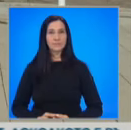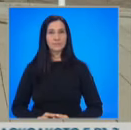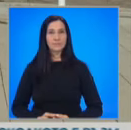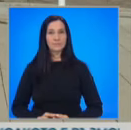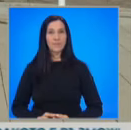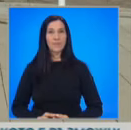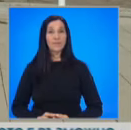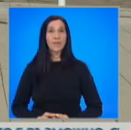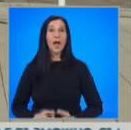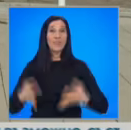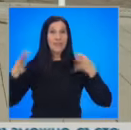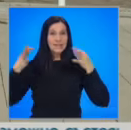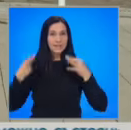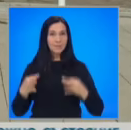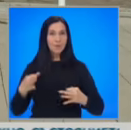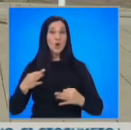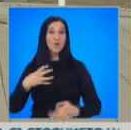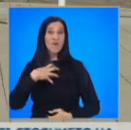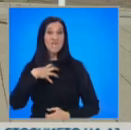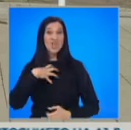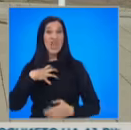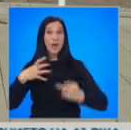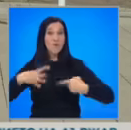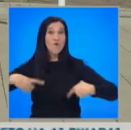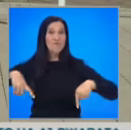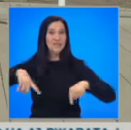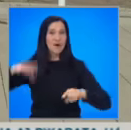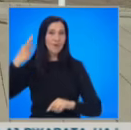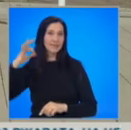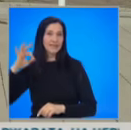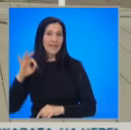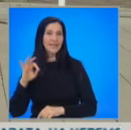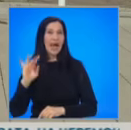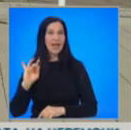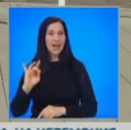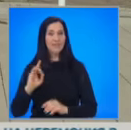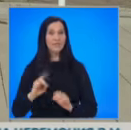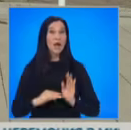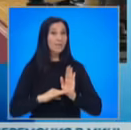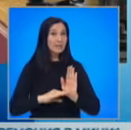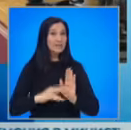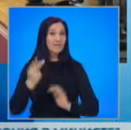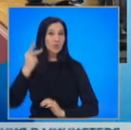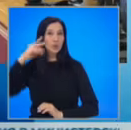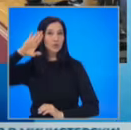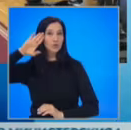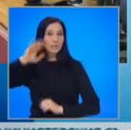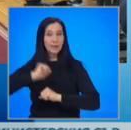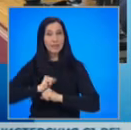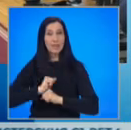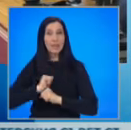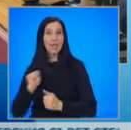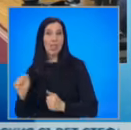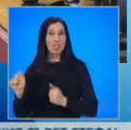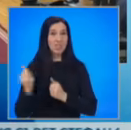Добър вечер. На тържествена церемония в гербовата зала президентът Румен Радев представи втория си служебен кабинет начело